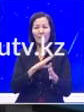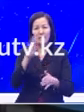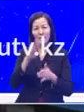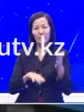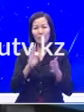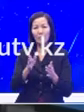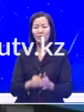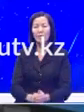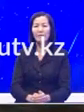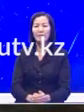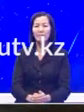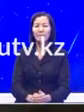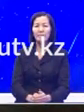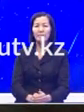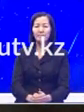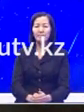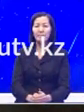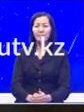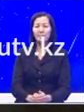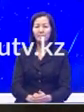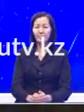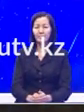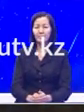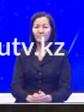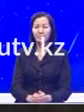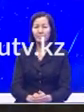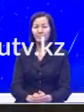айыппұл арқаламақ. Айым Сансызбаева, Айдос Қалиев, Жетісу арнасы, Талдықорған.